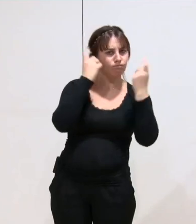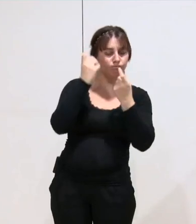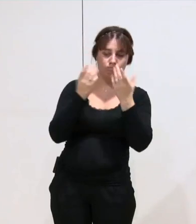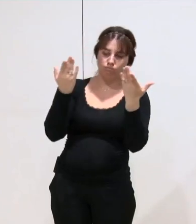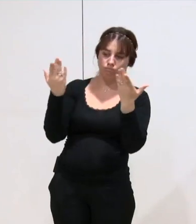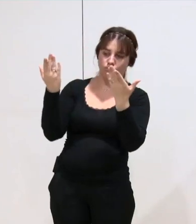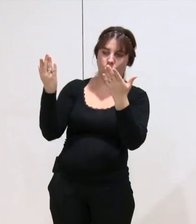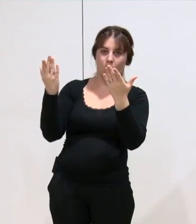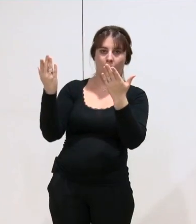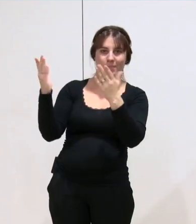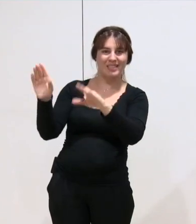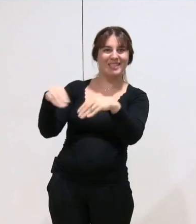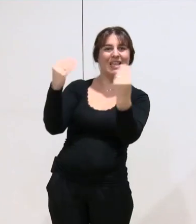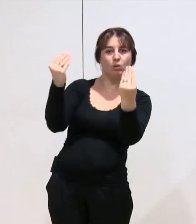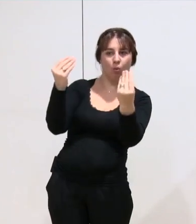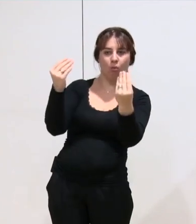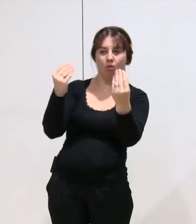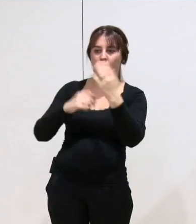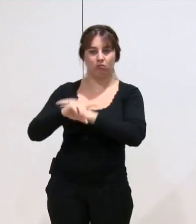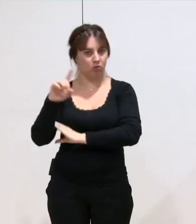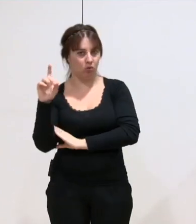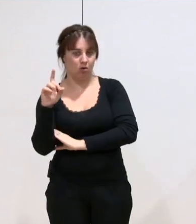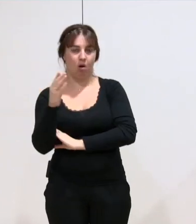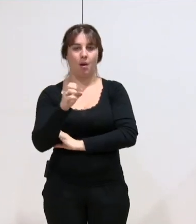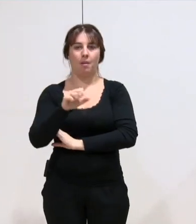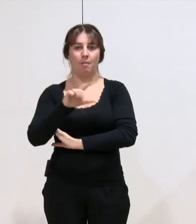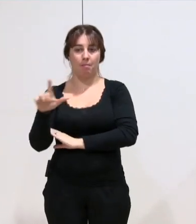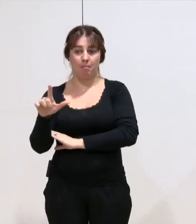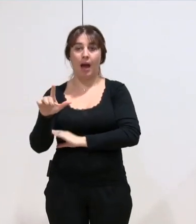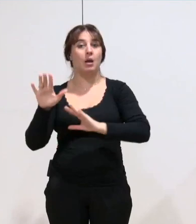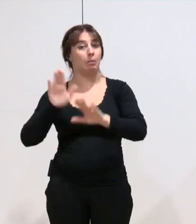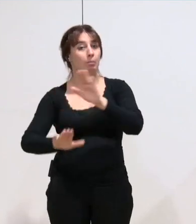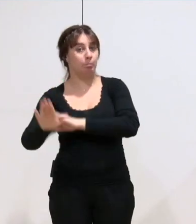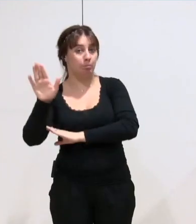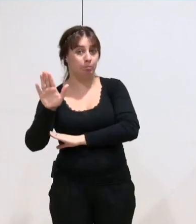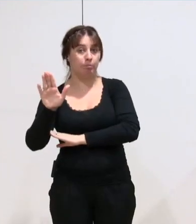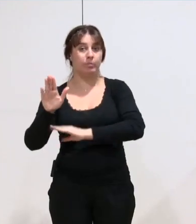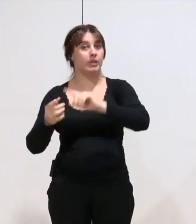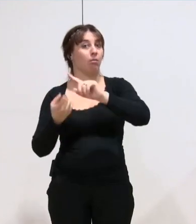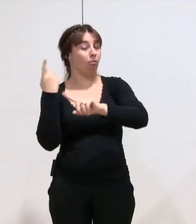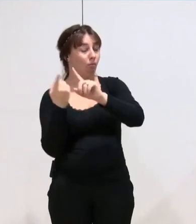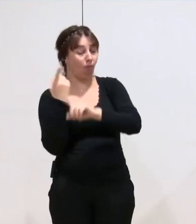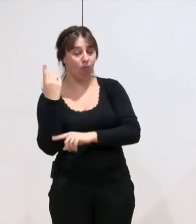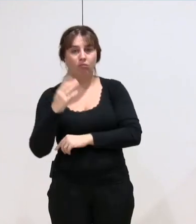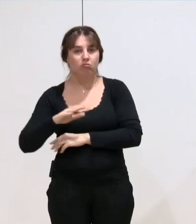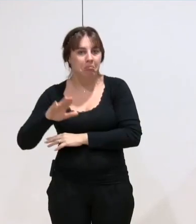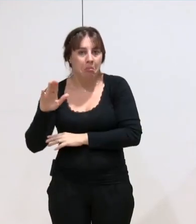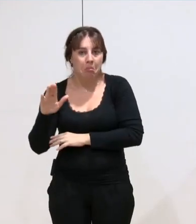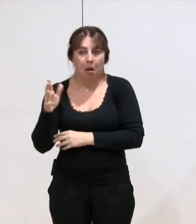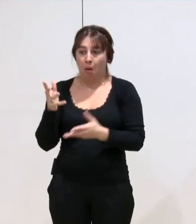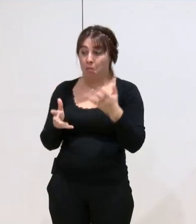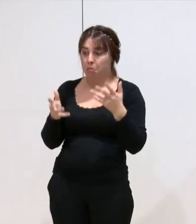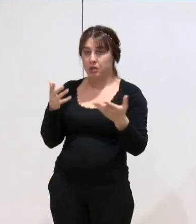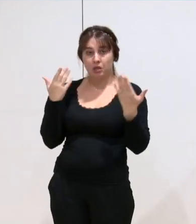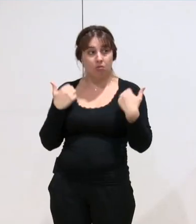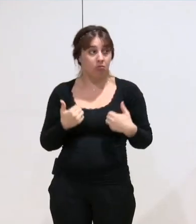une cession, mais d'avoir un bail emphytéotique. Il semblerait que, pour des raisons qui restent